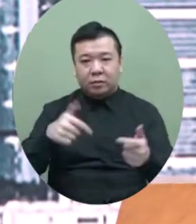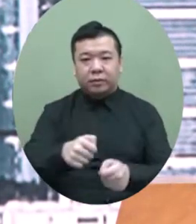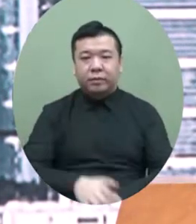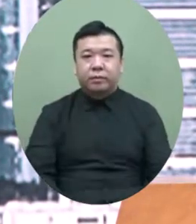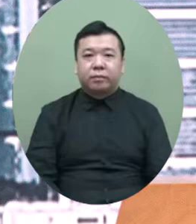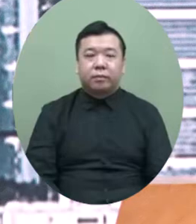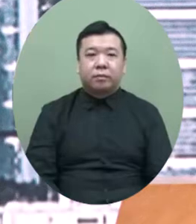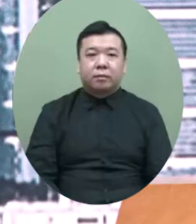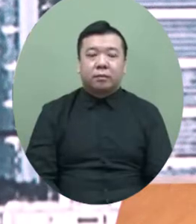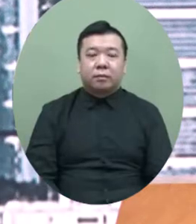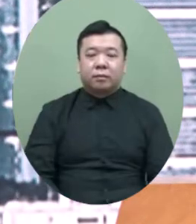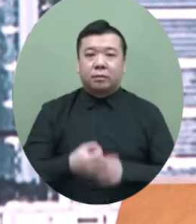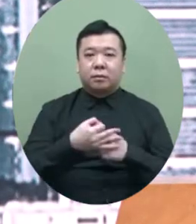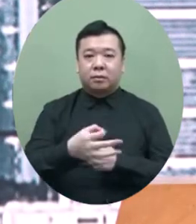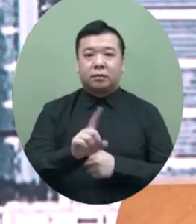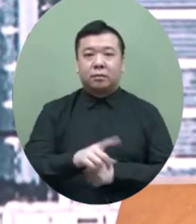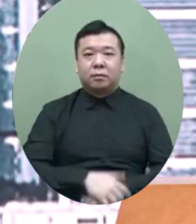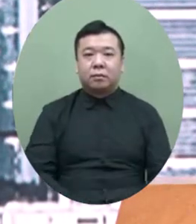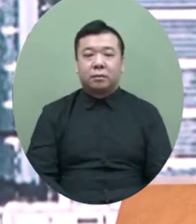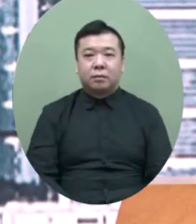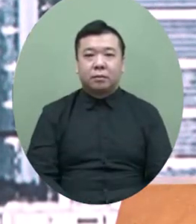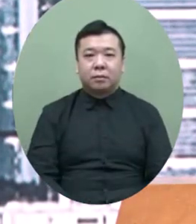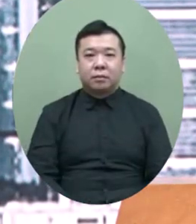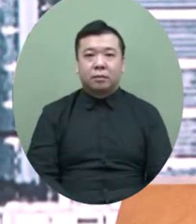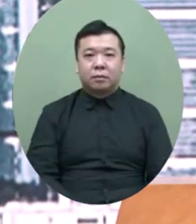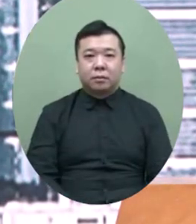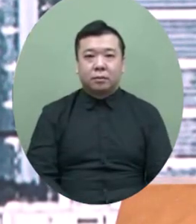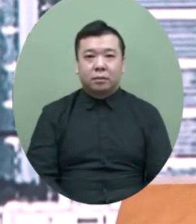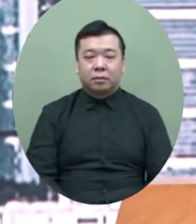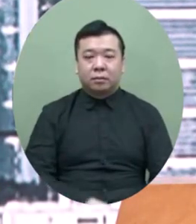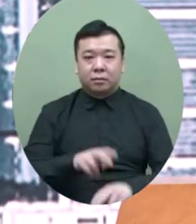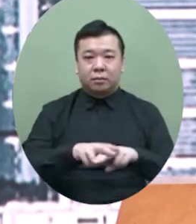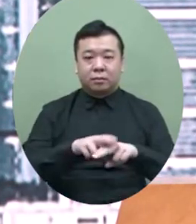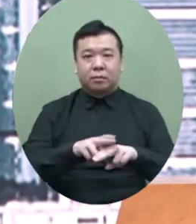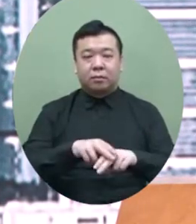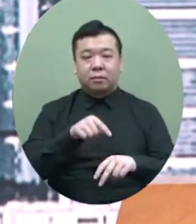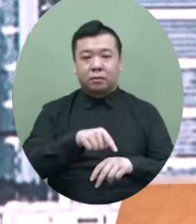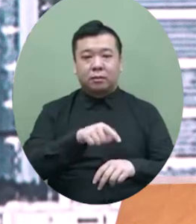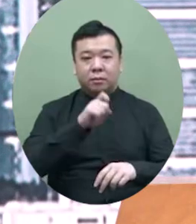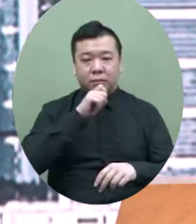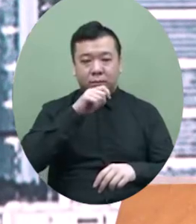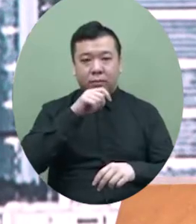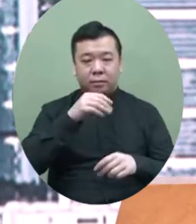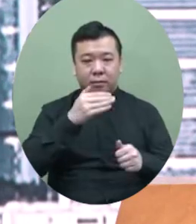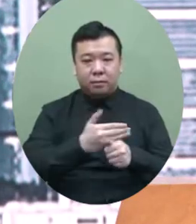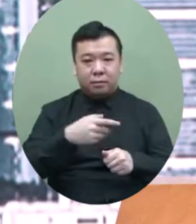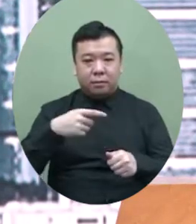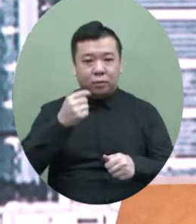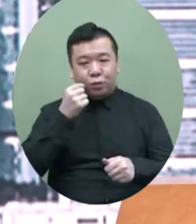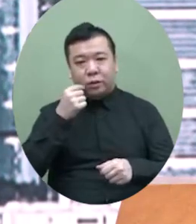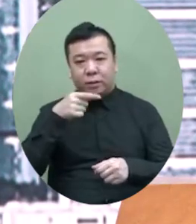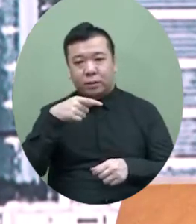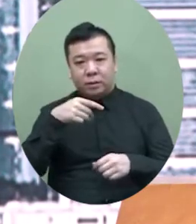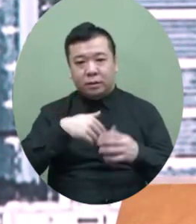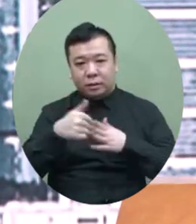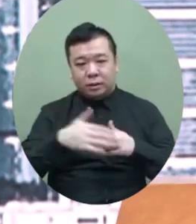嚇。第三方面咧就係喺內地 用呢個滅活嘅技術咧，起